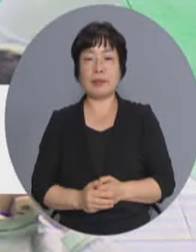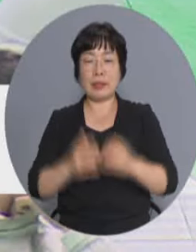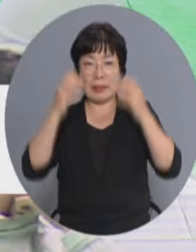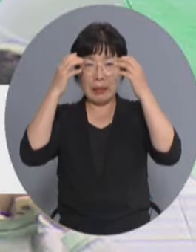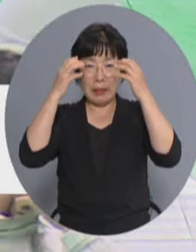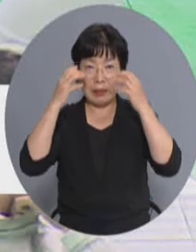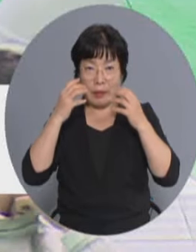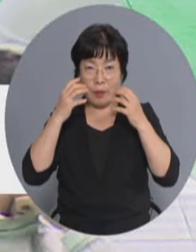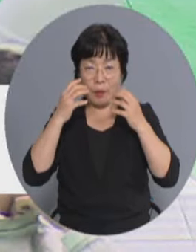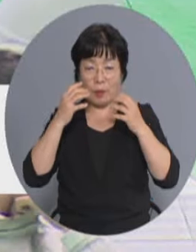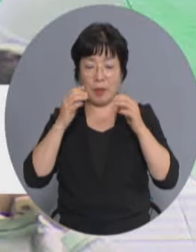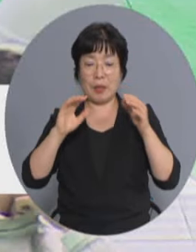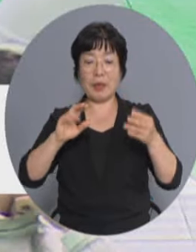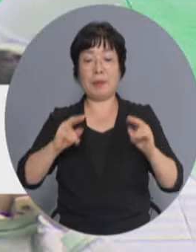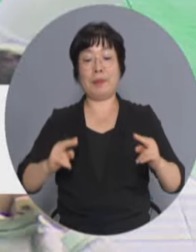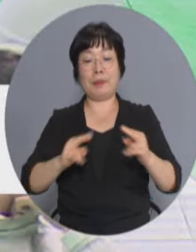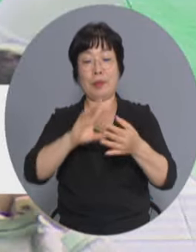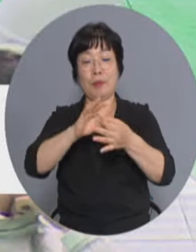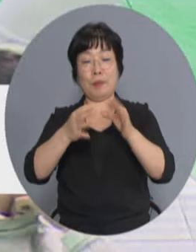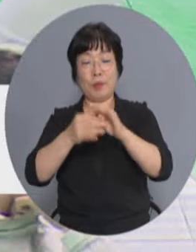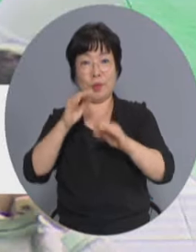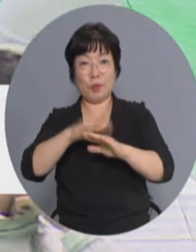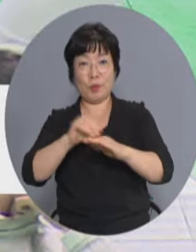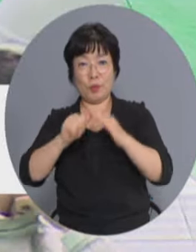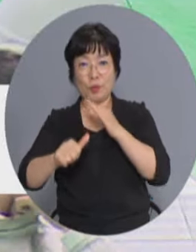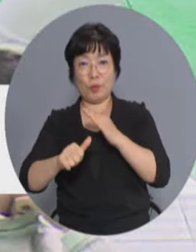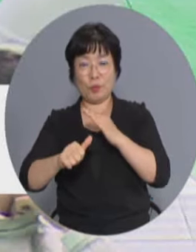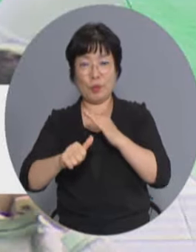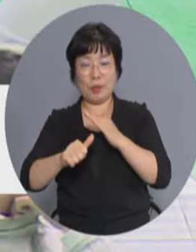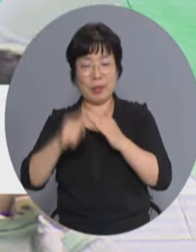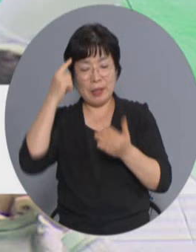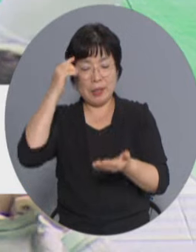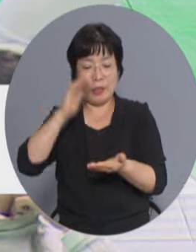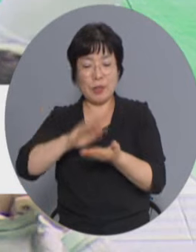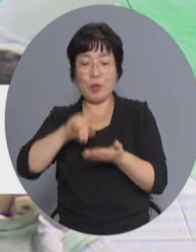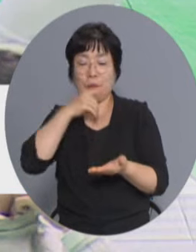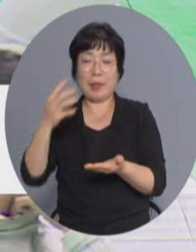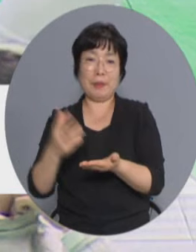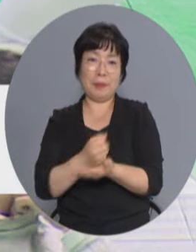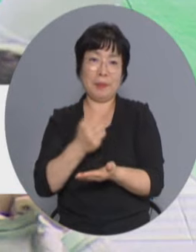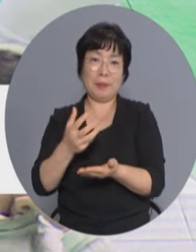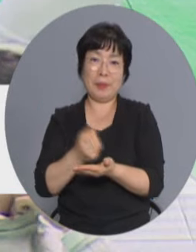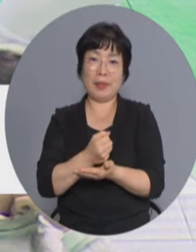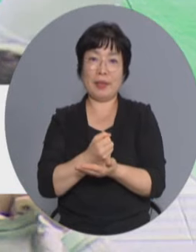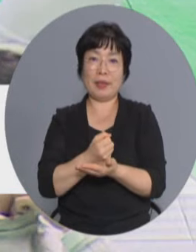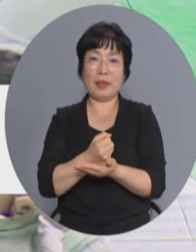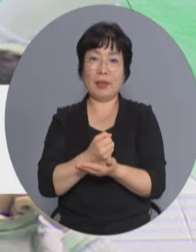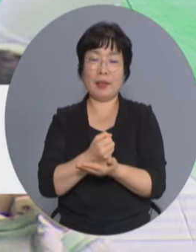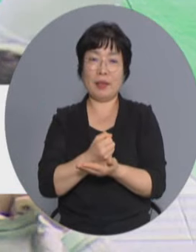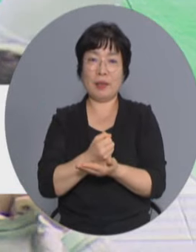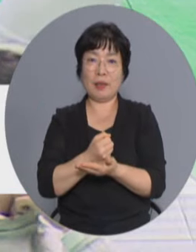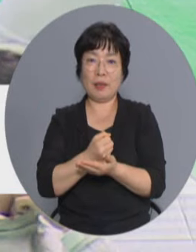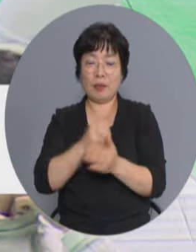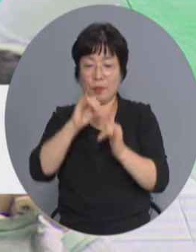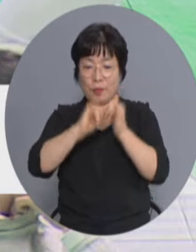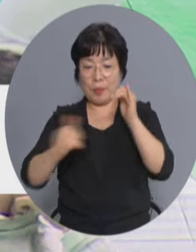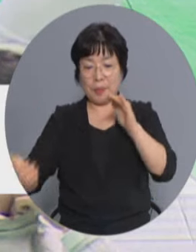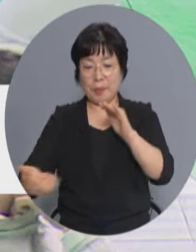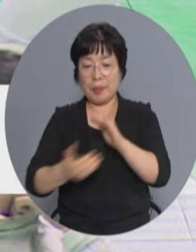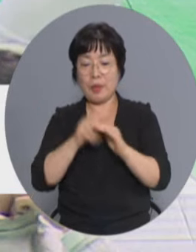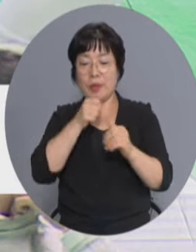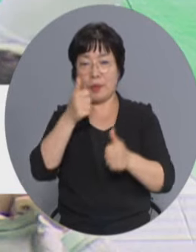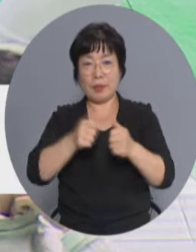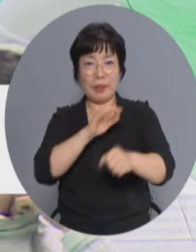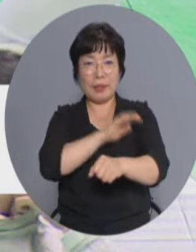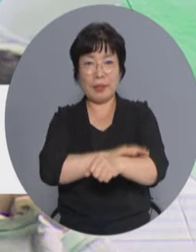무더운 여름날 파리올림픽 대표 선수들은 우리에게 소나기 같은 시원한 메달 소식을 전해줬죠. 역대 최고 성적을 기록한